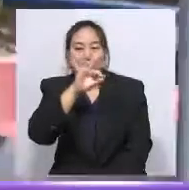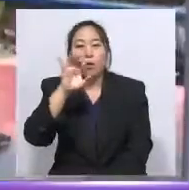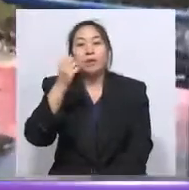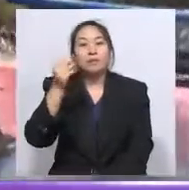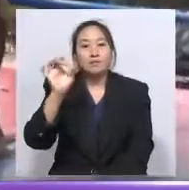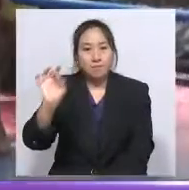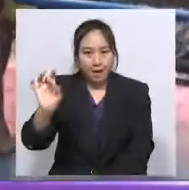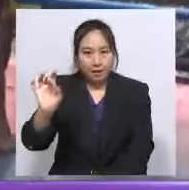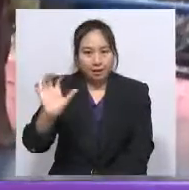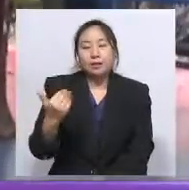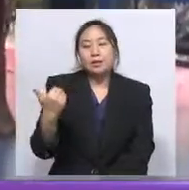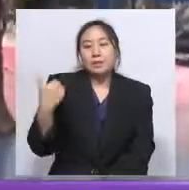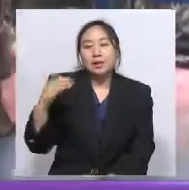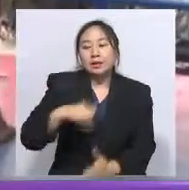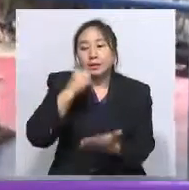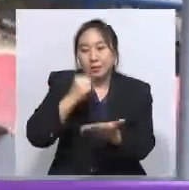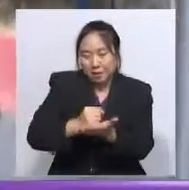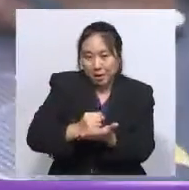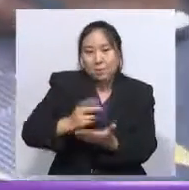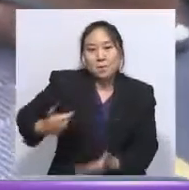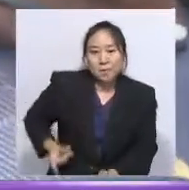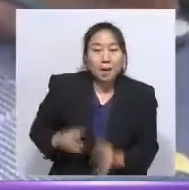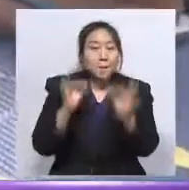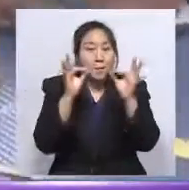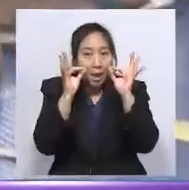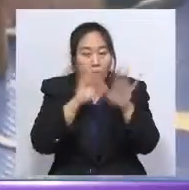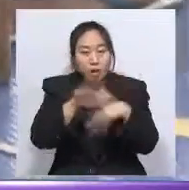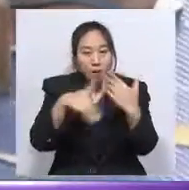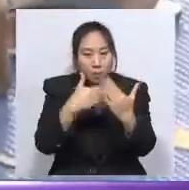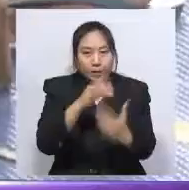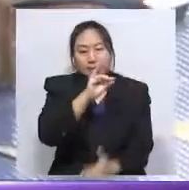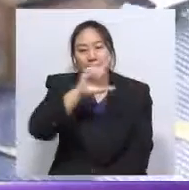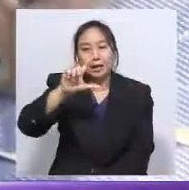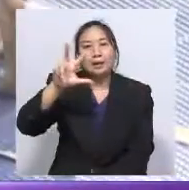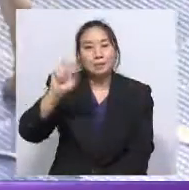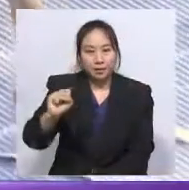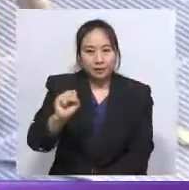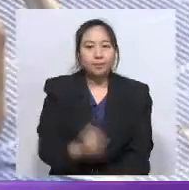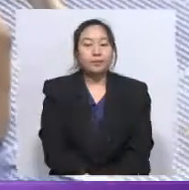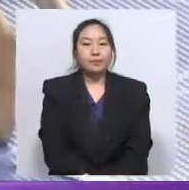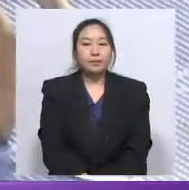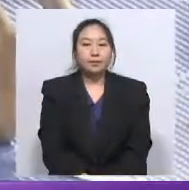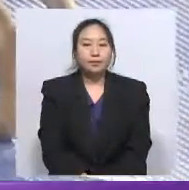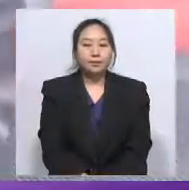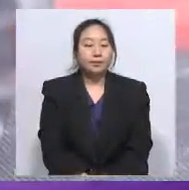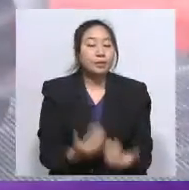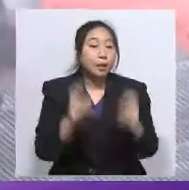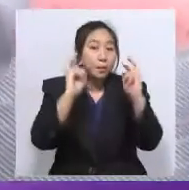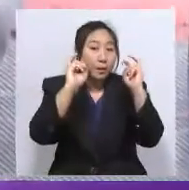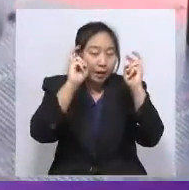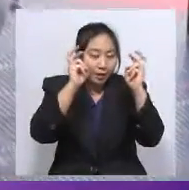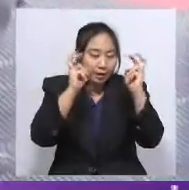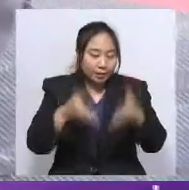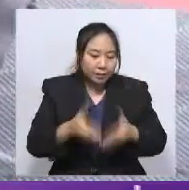29,918 คนค่ะแล้วก็ยังได้ขึ้นทะเบียนสุนัขและแมวรวมไปแล้วนะคะ 7,300,000 ตัวค่ะ ส่วนประเด็นการ